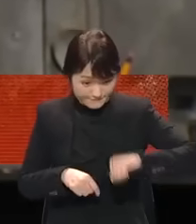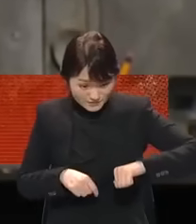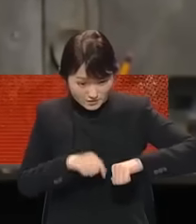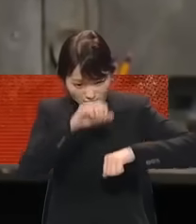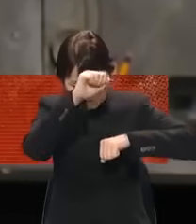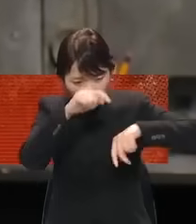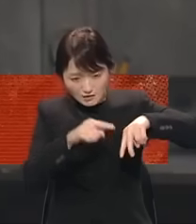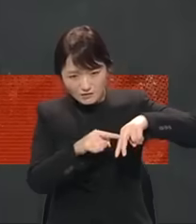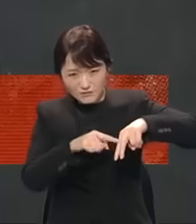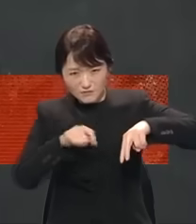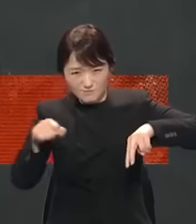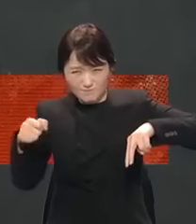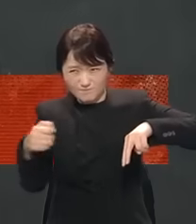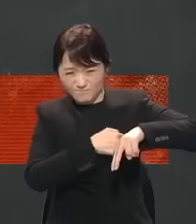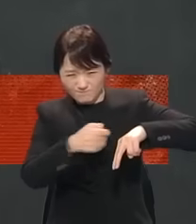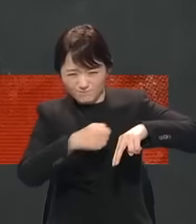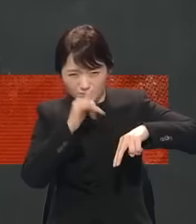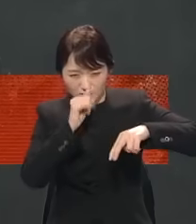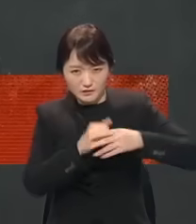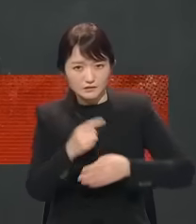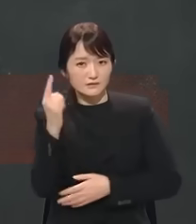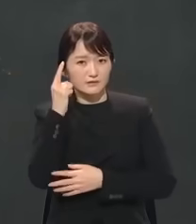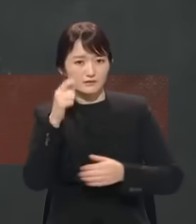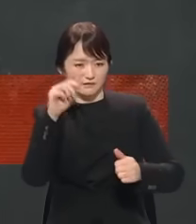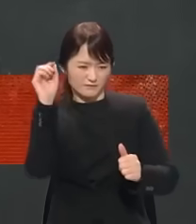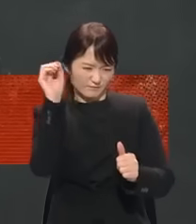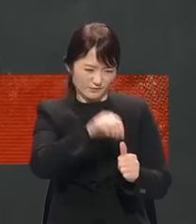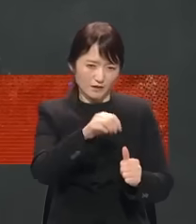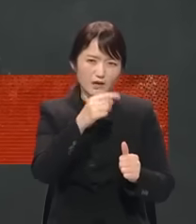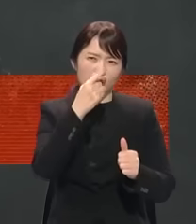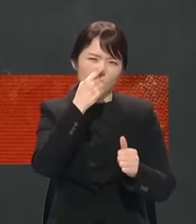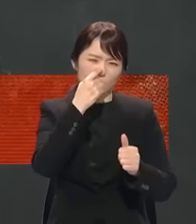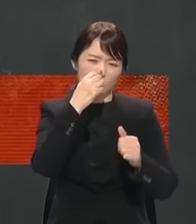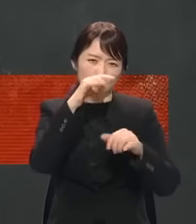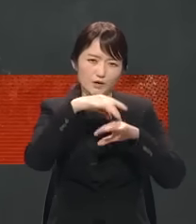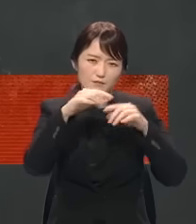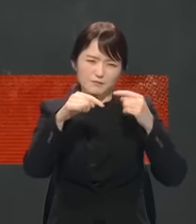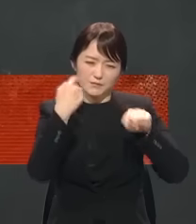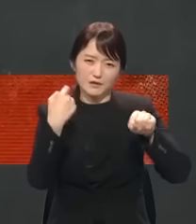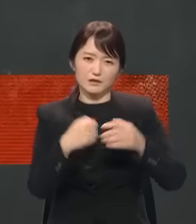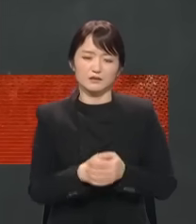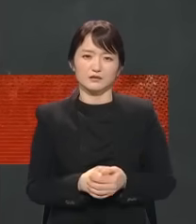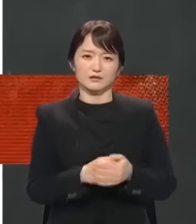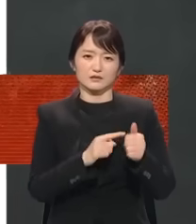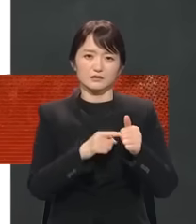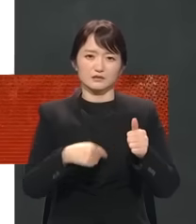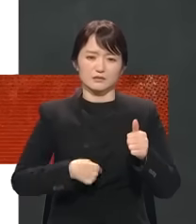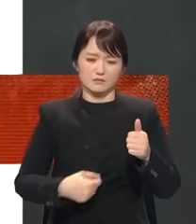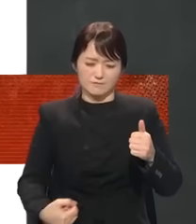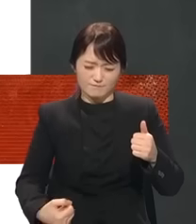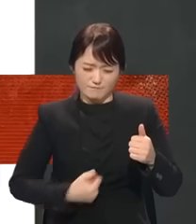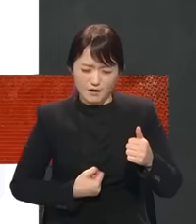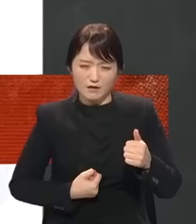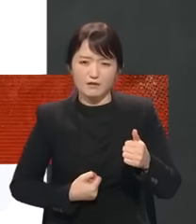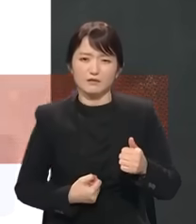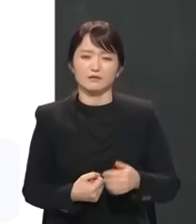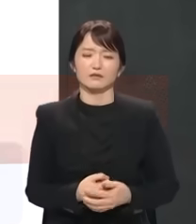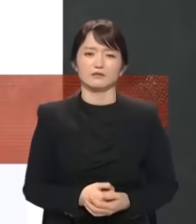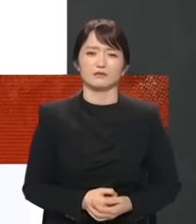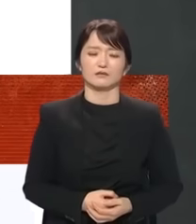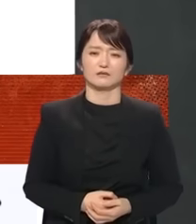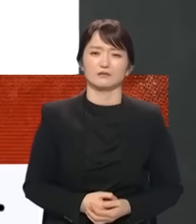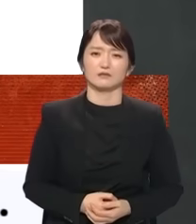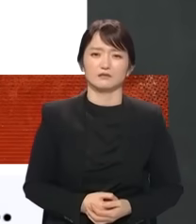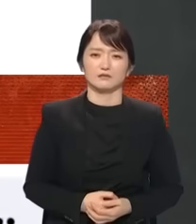폭행하기도 하고요 또 그리고 휴대 전화로 내려쳐서 코뼈 골절 일으키고 또 남성 급소를 또 터트리기도 했다고 합니다